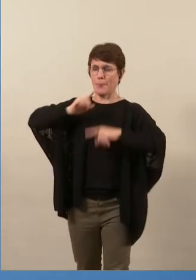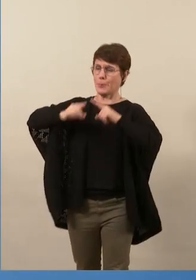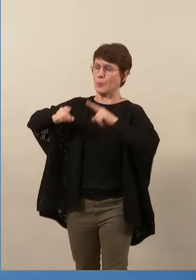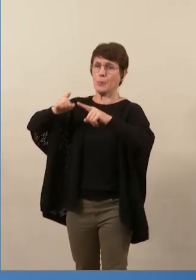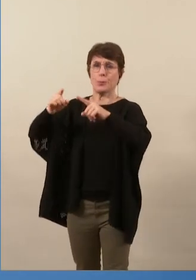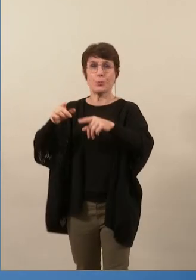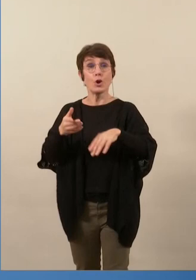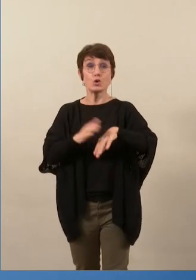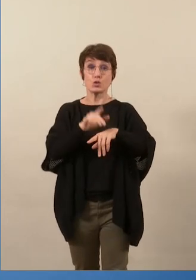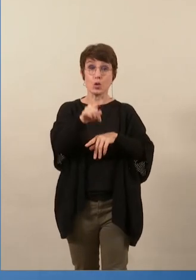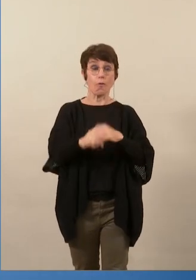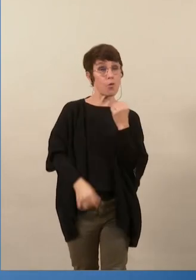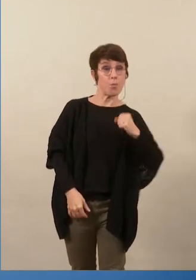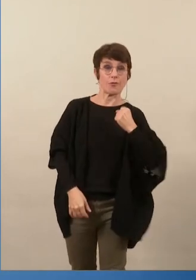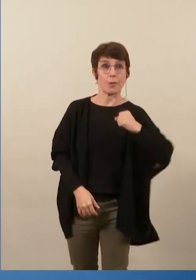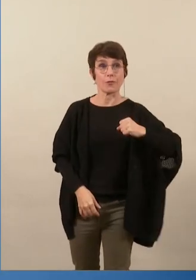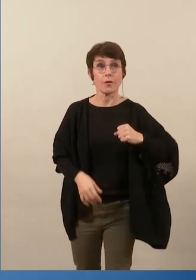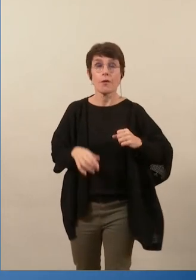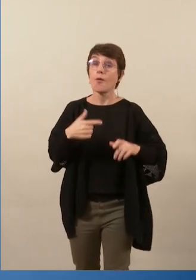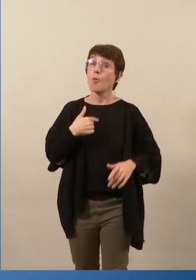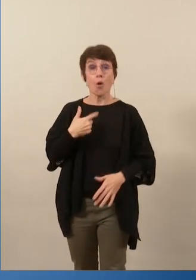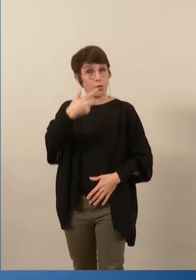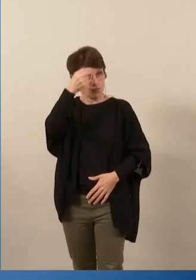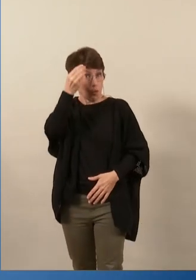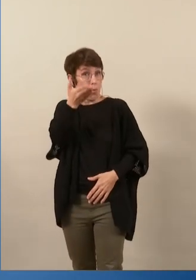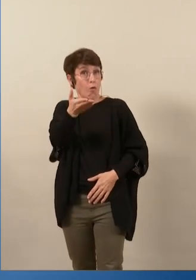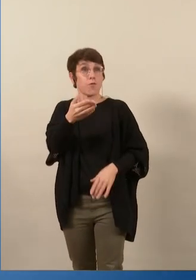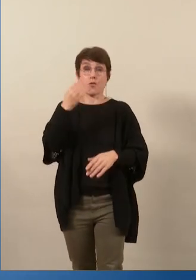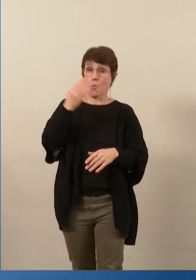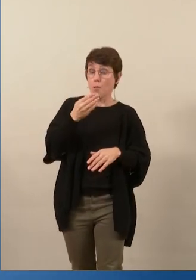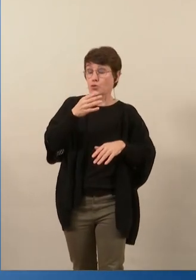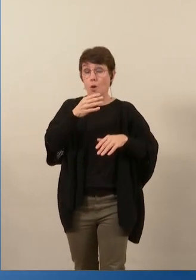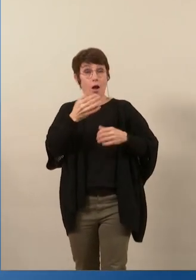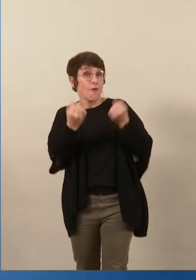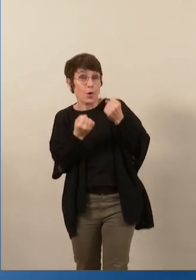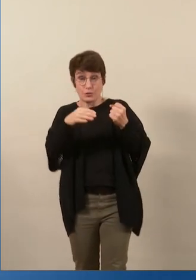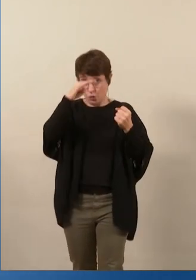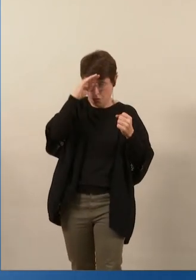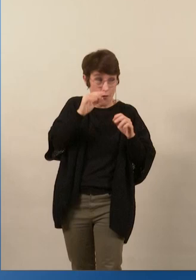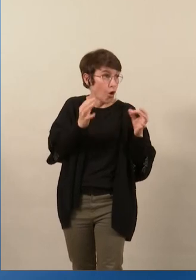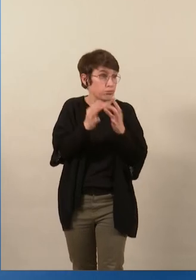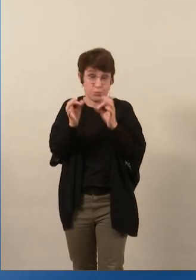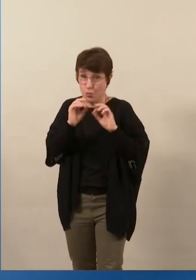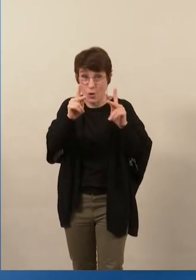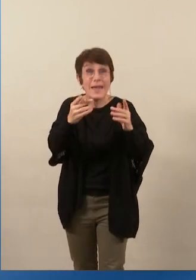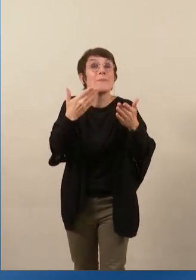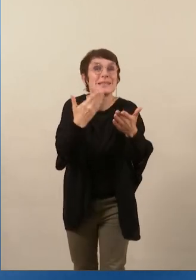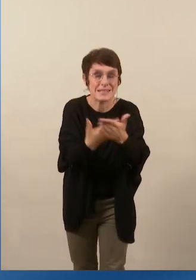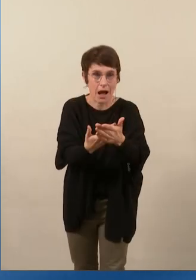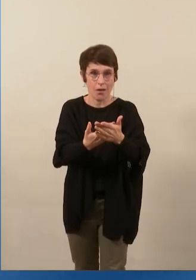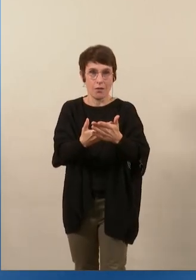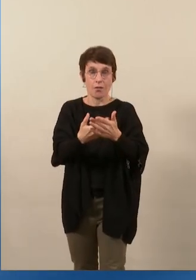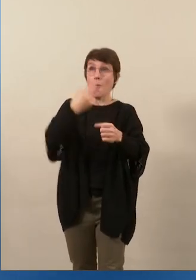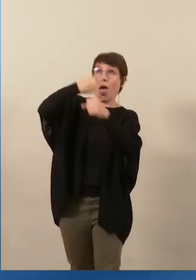et on comprend moi je comprends parfaitement les nécessités de votre fonctionnement c'est cela qui choque les Grenoblois et c'est cela qui nous a